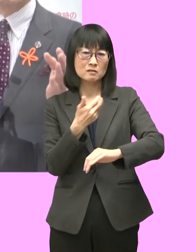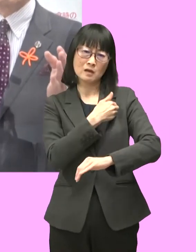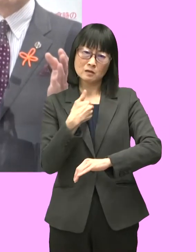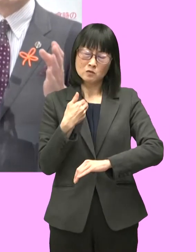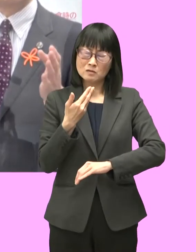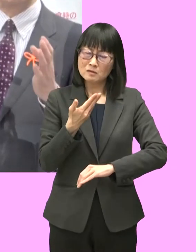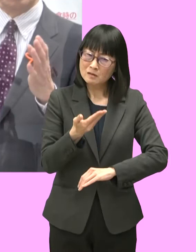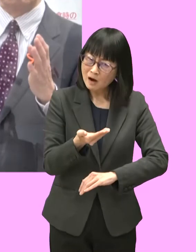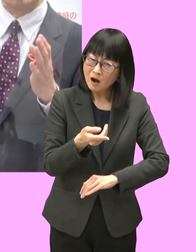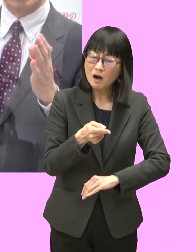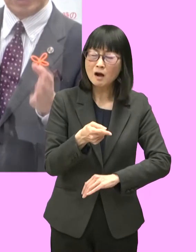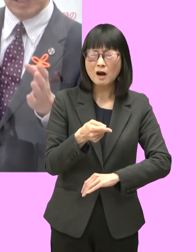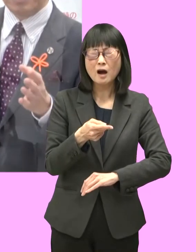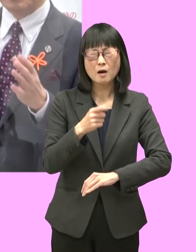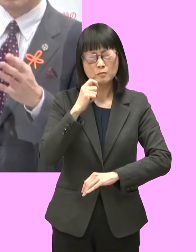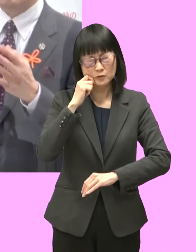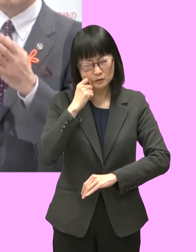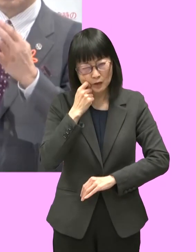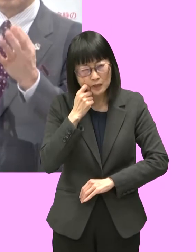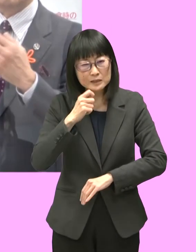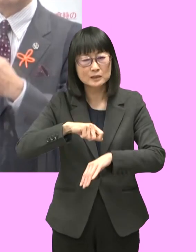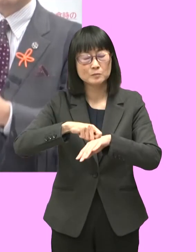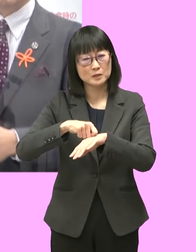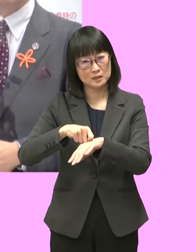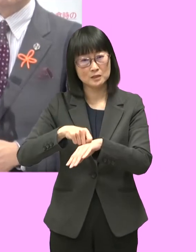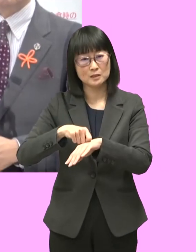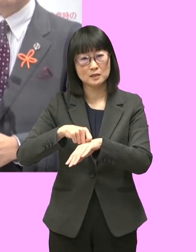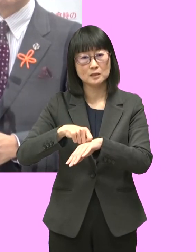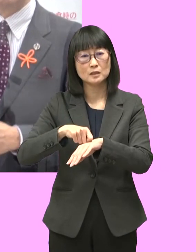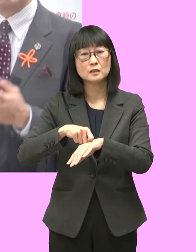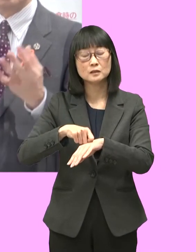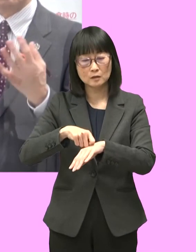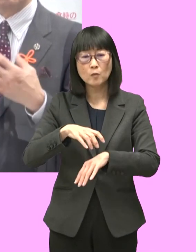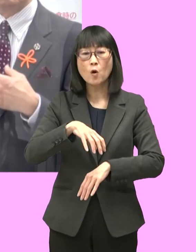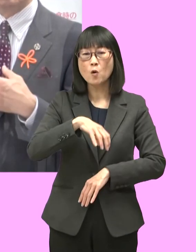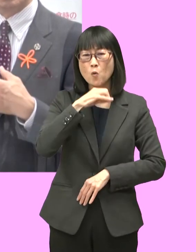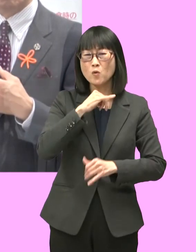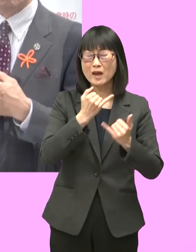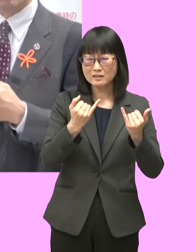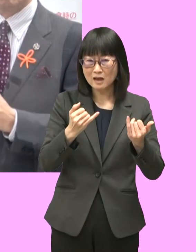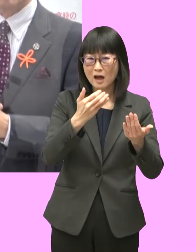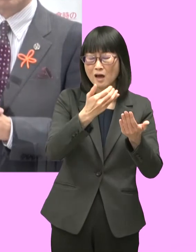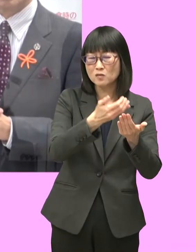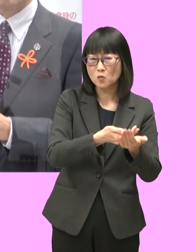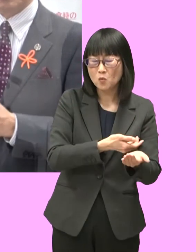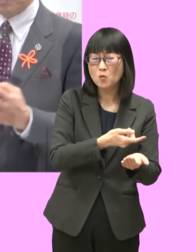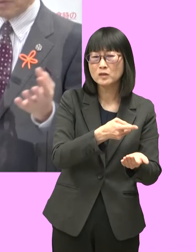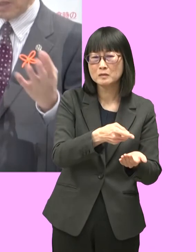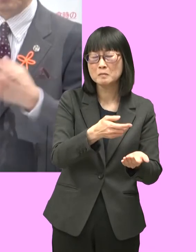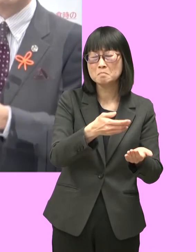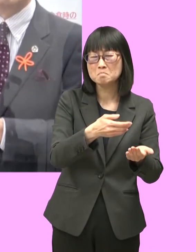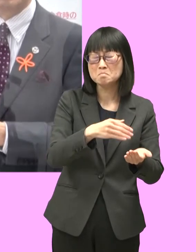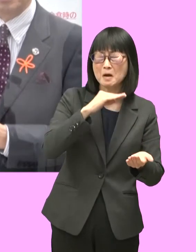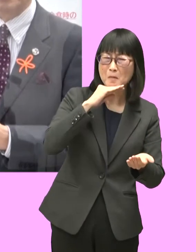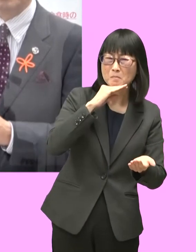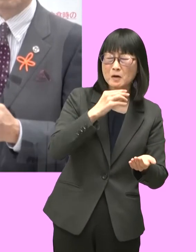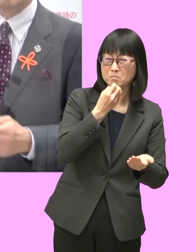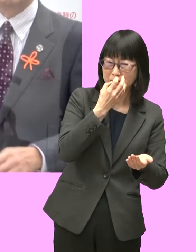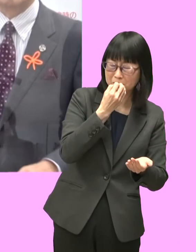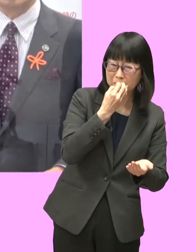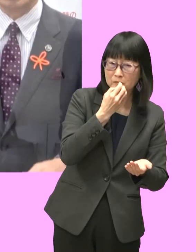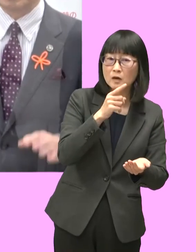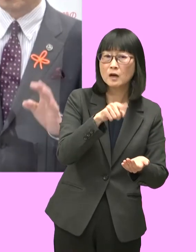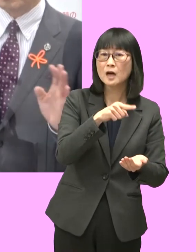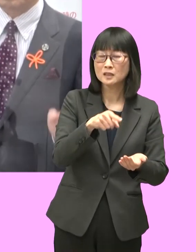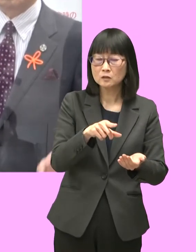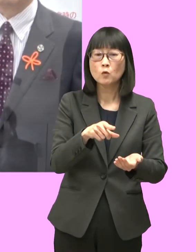感じ気持ちになってしまいますから、うんうん、ぜひ追加で供給をして確保してですね、我